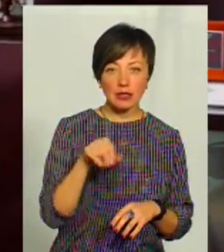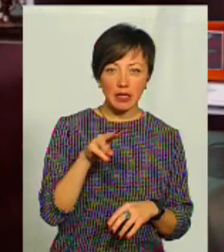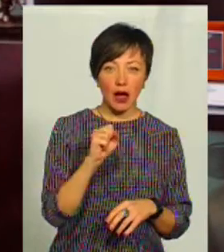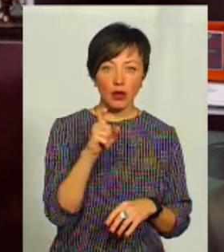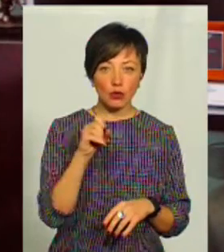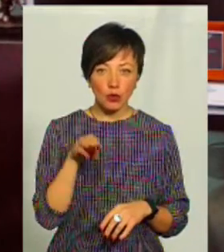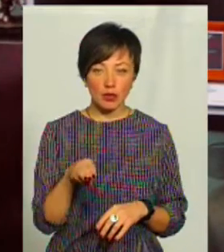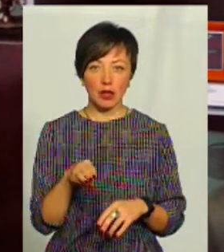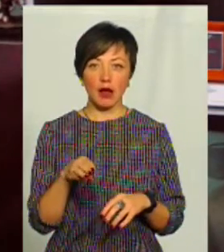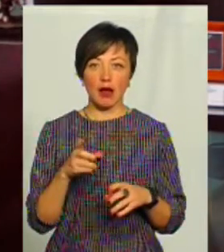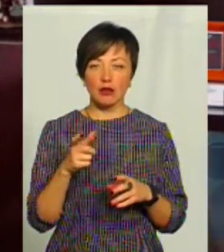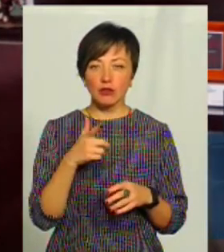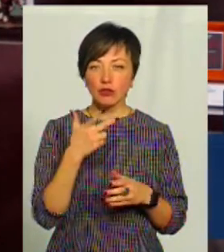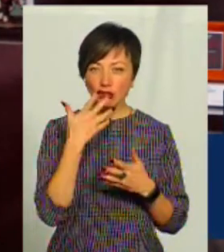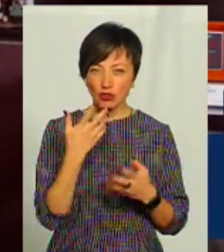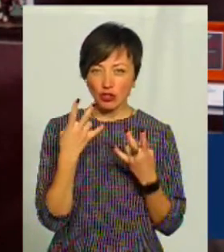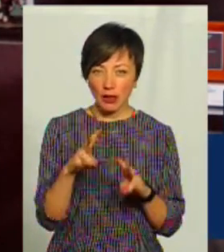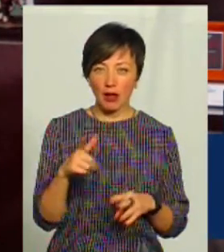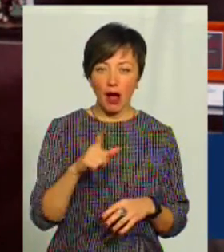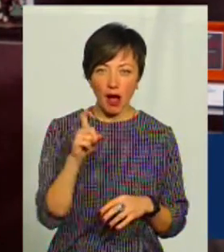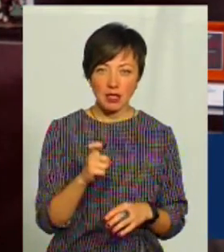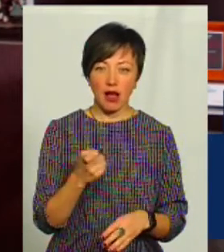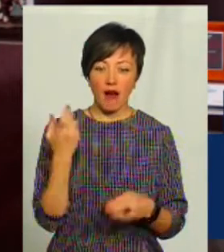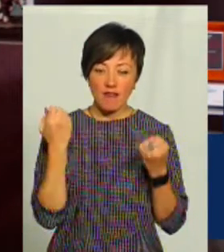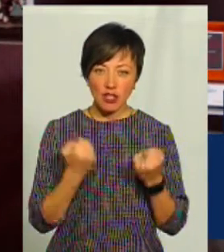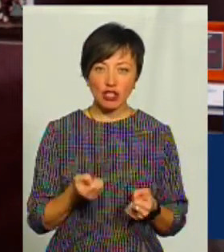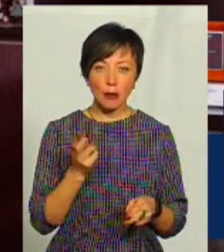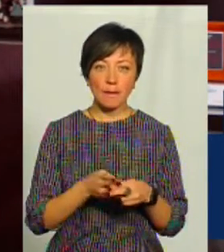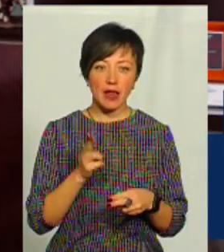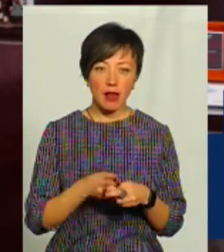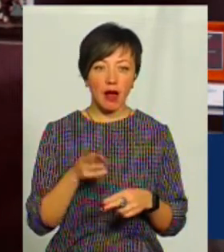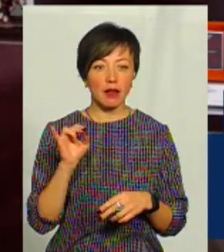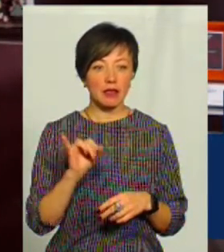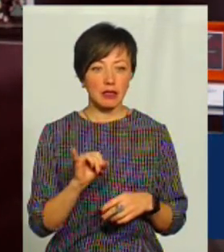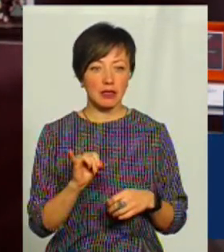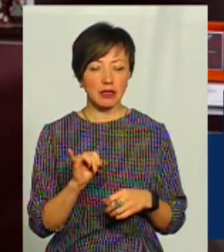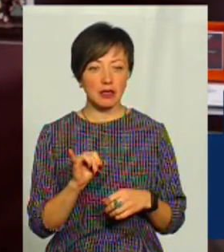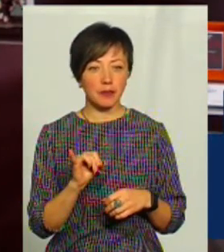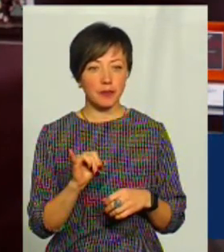цього, угарний газ, важкі метали і